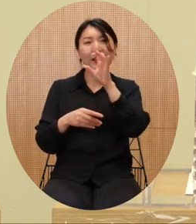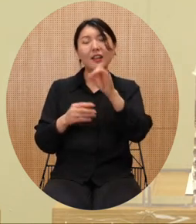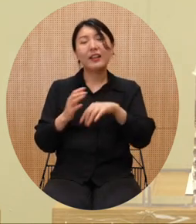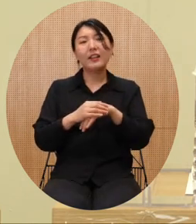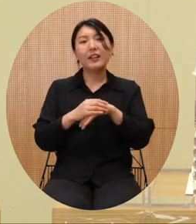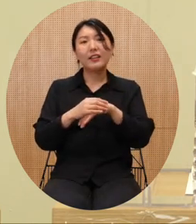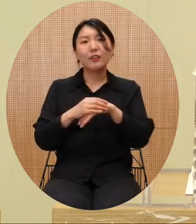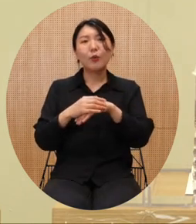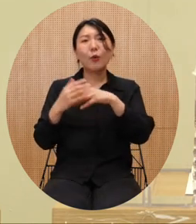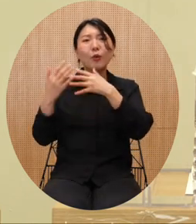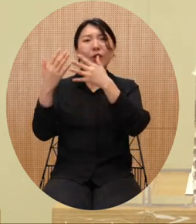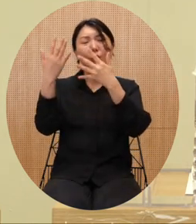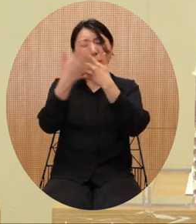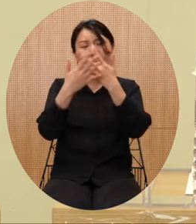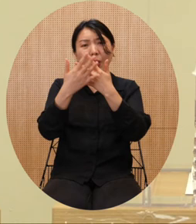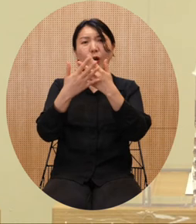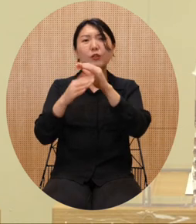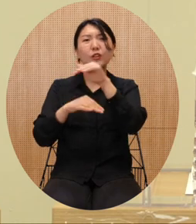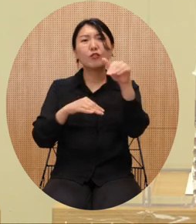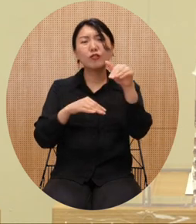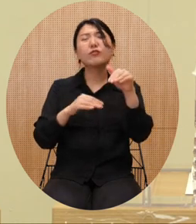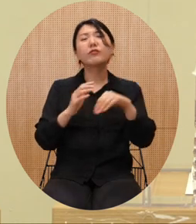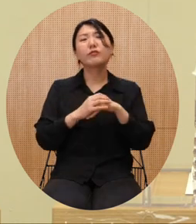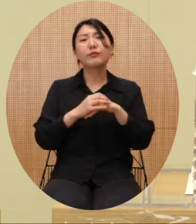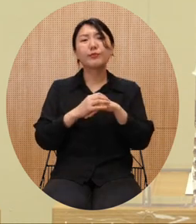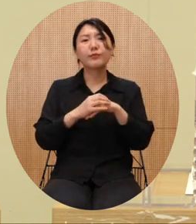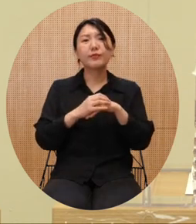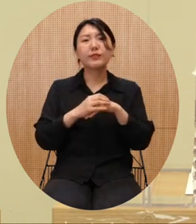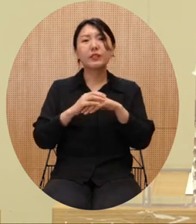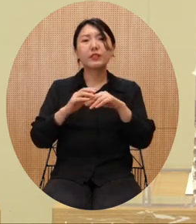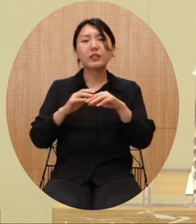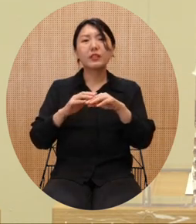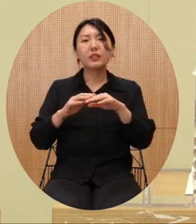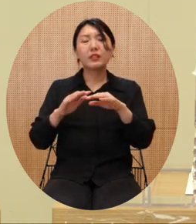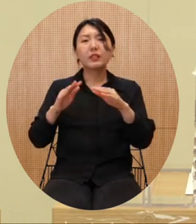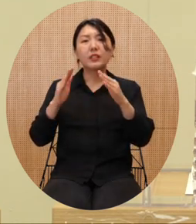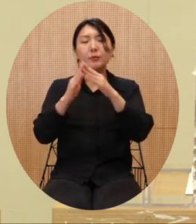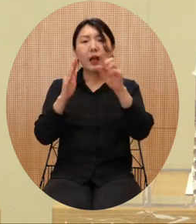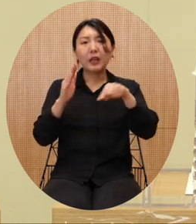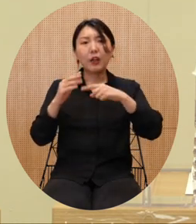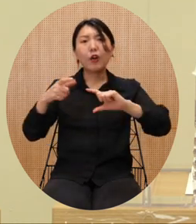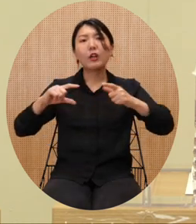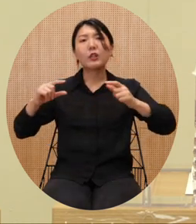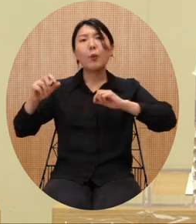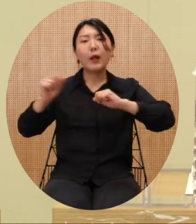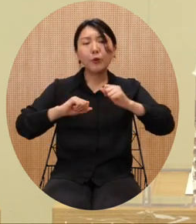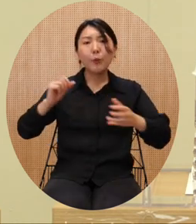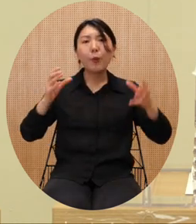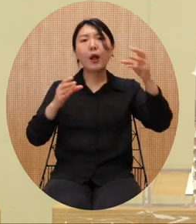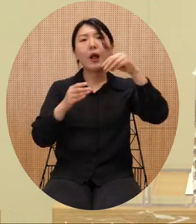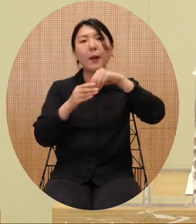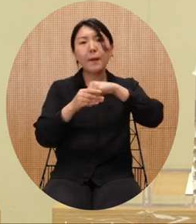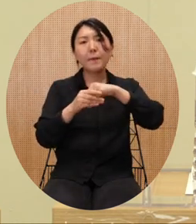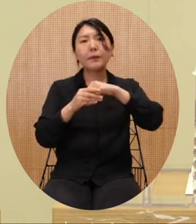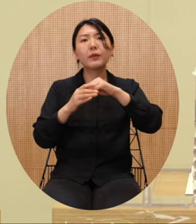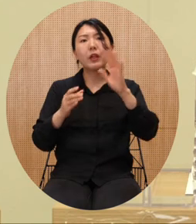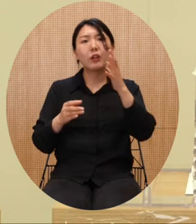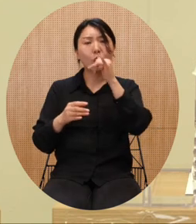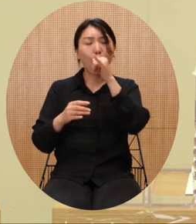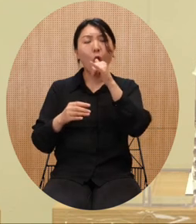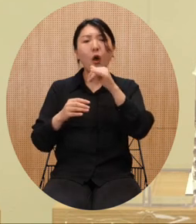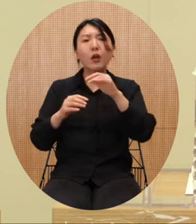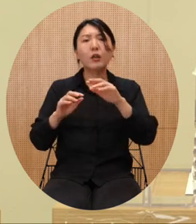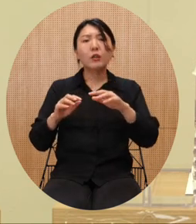성능 환경 기준도 모호하고요. 필수 설비 기준 역시 매우 최소한의 기준입니다. 현대 생활은 주거 내에서 여러 활동이 복합적으로 이루어지고